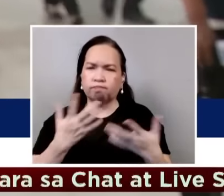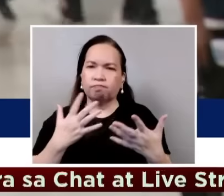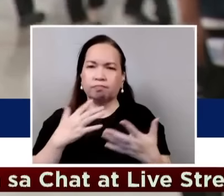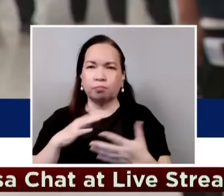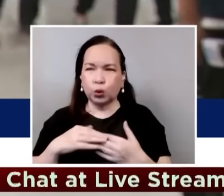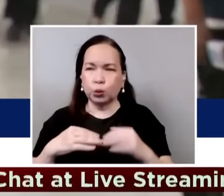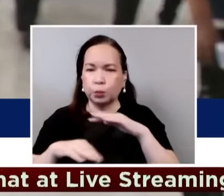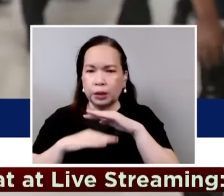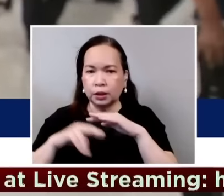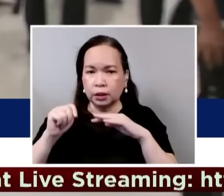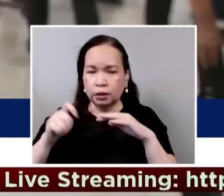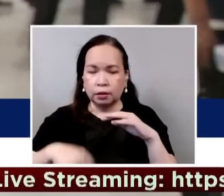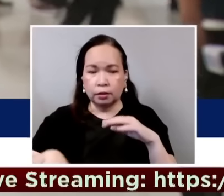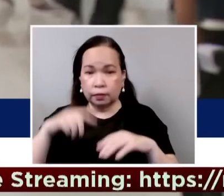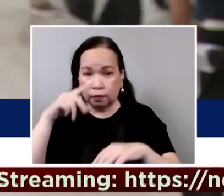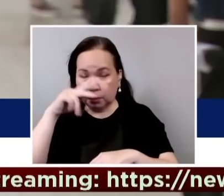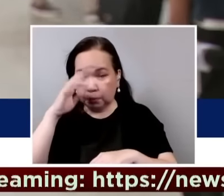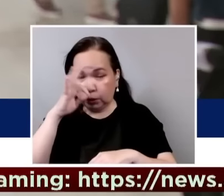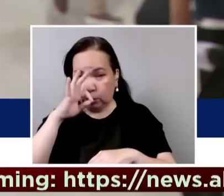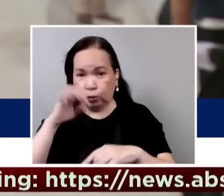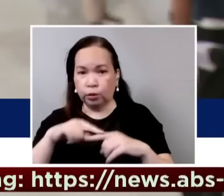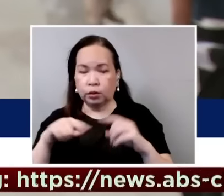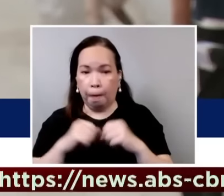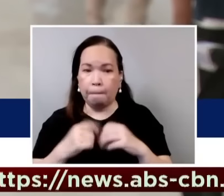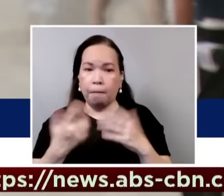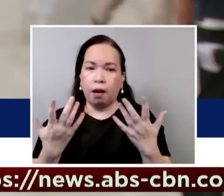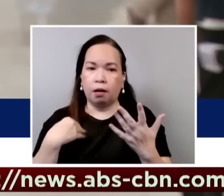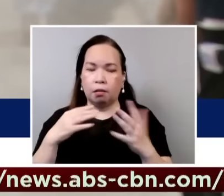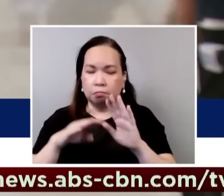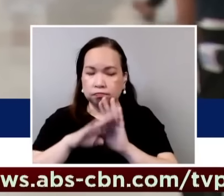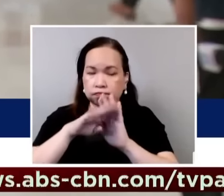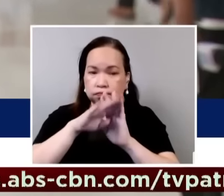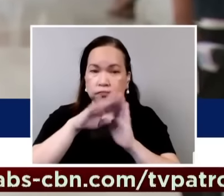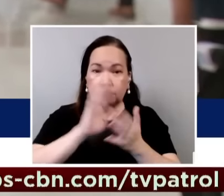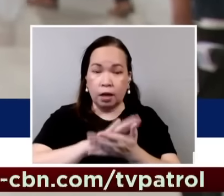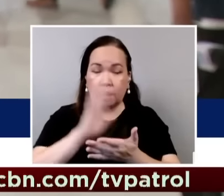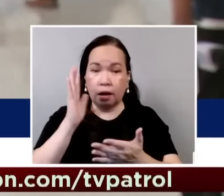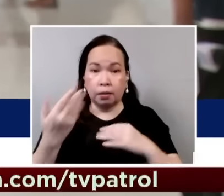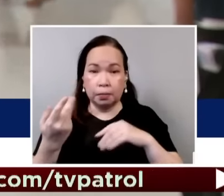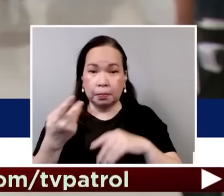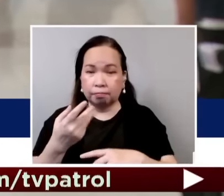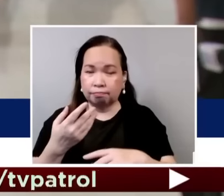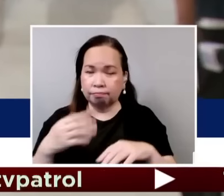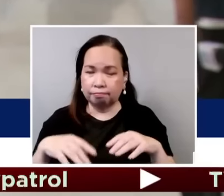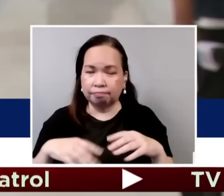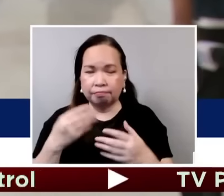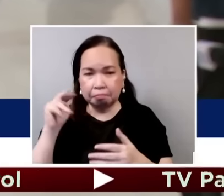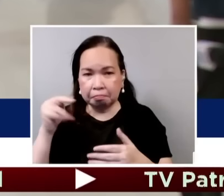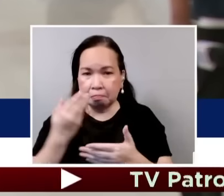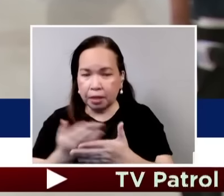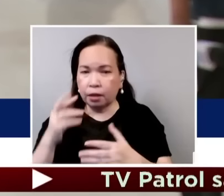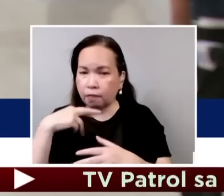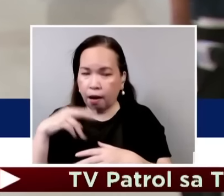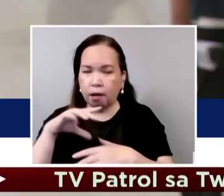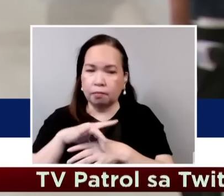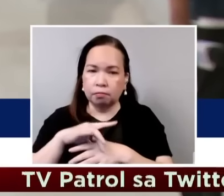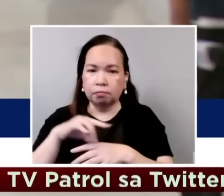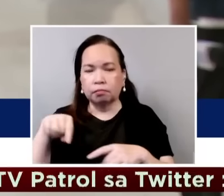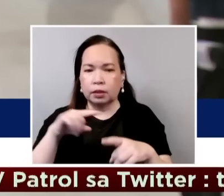issue ng inflation o pagtaas ng presyo ng mga pangunahing bilihin at kung paano ito tinugunan ng kanyang administrasyon sa unang taon